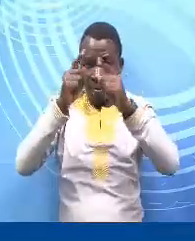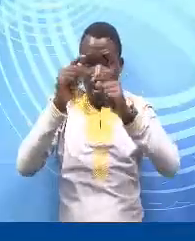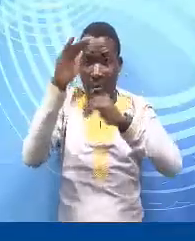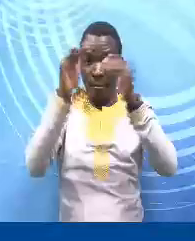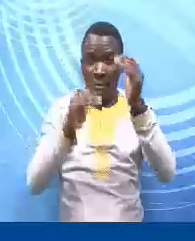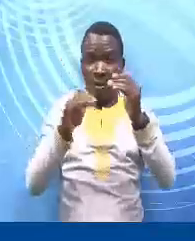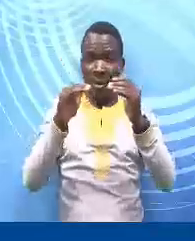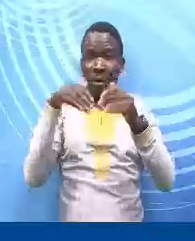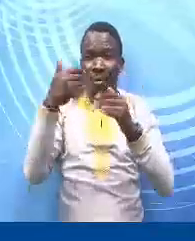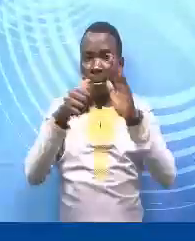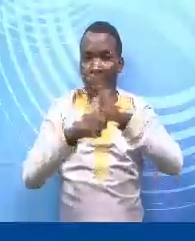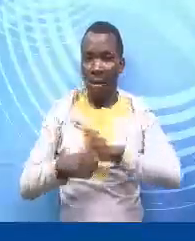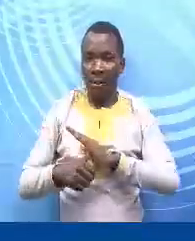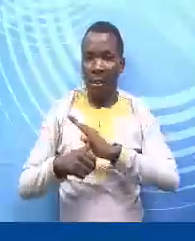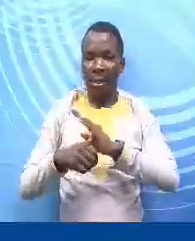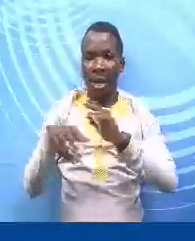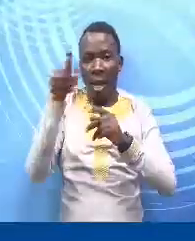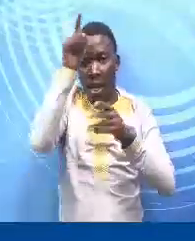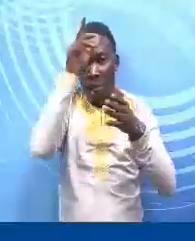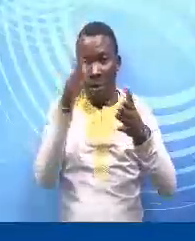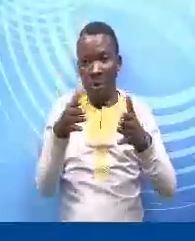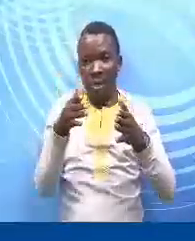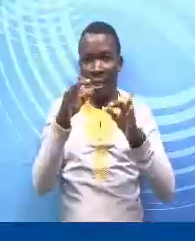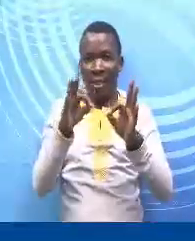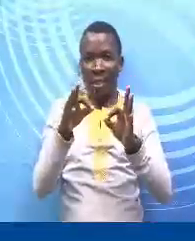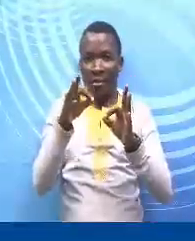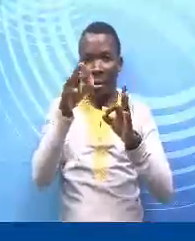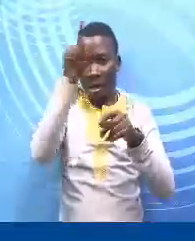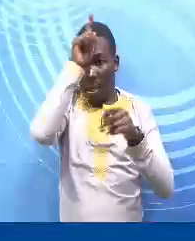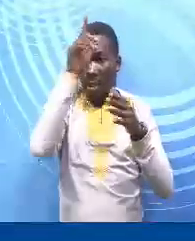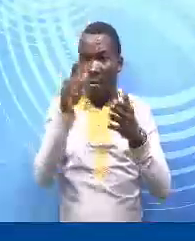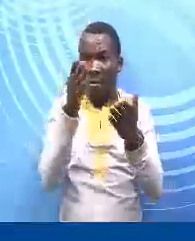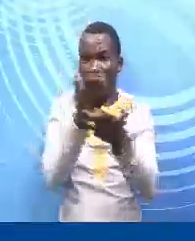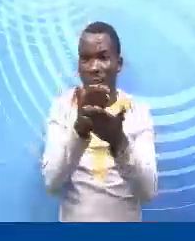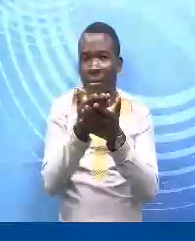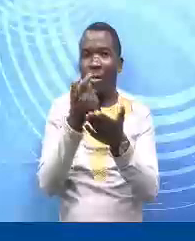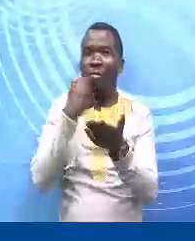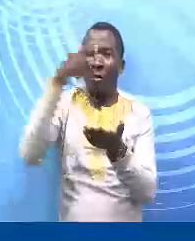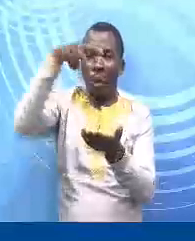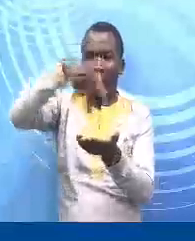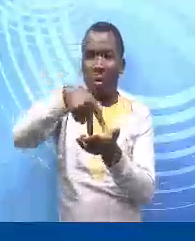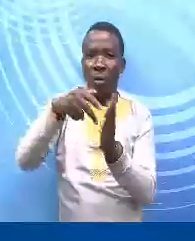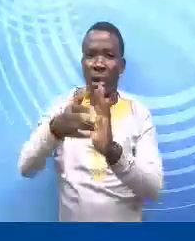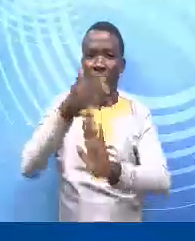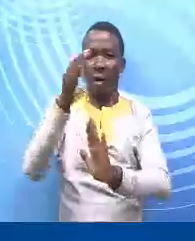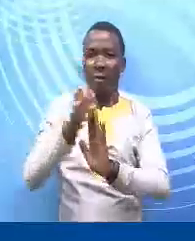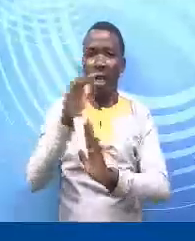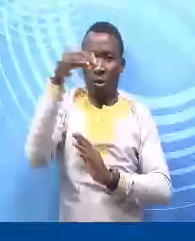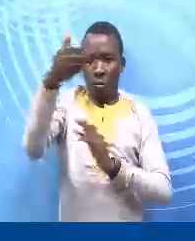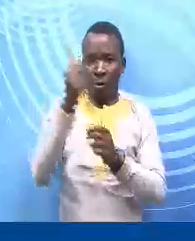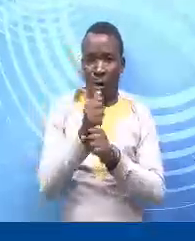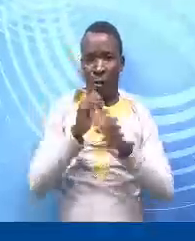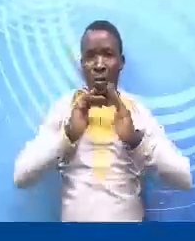bahohotera abaturage icyo abaturage bakora ku iposta basaba ko cyagahumbye guhagurukirwa mu maguru mashya ubundi bagakora